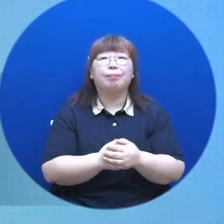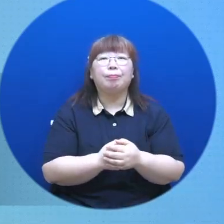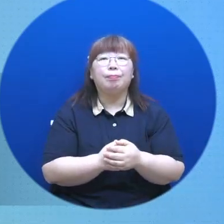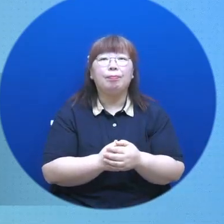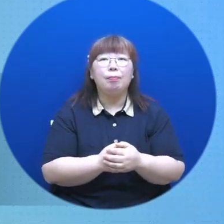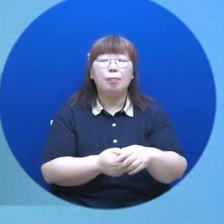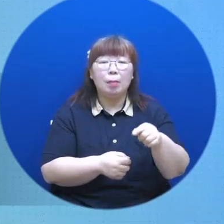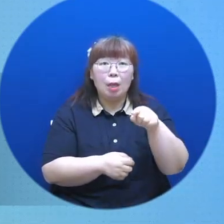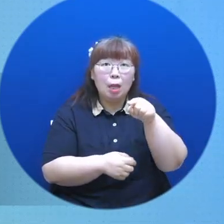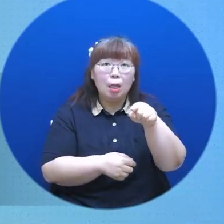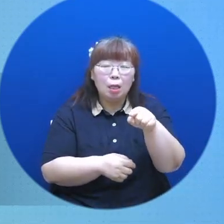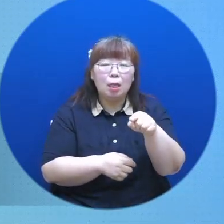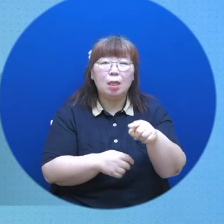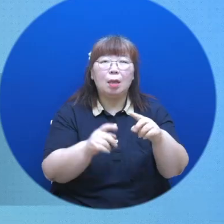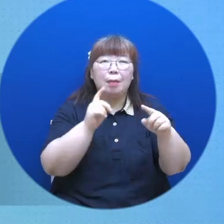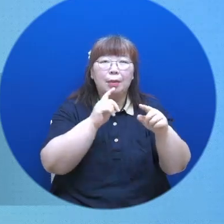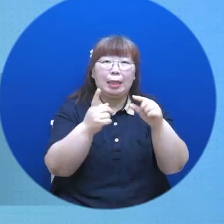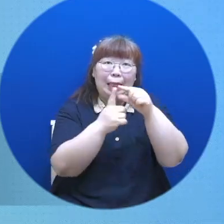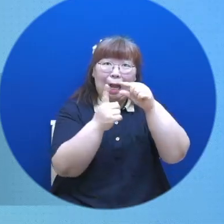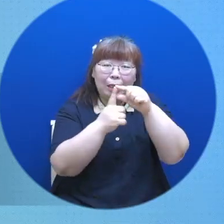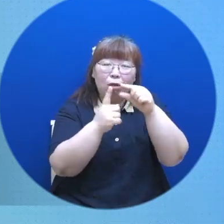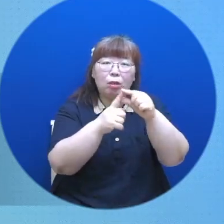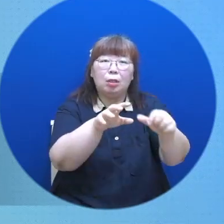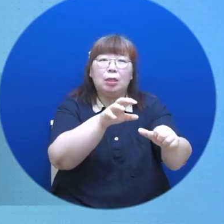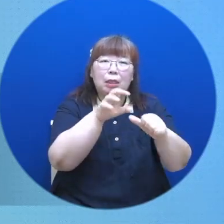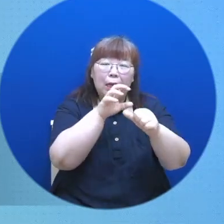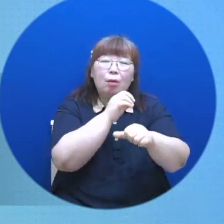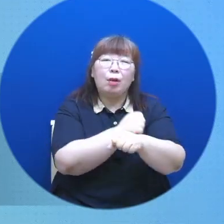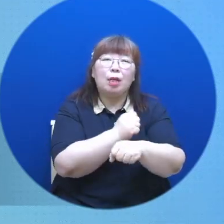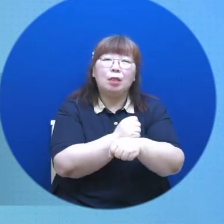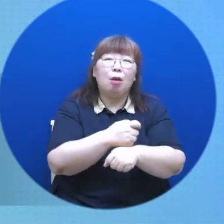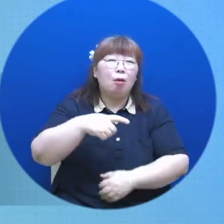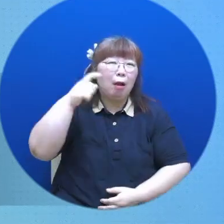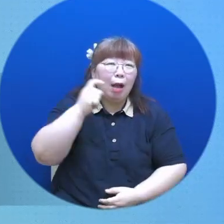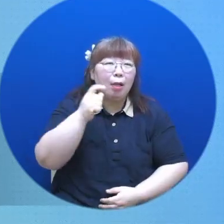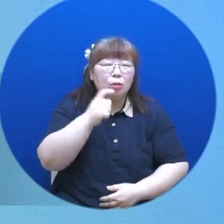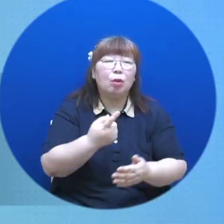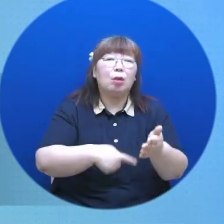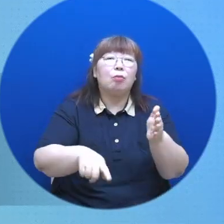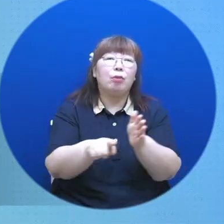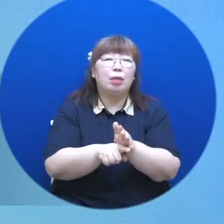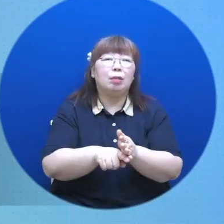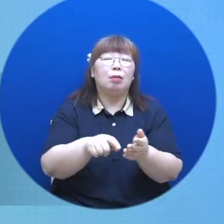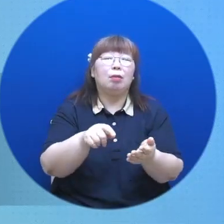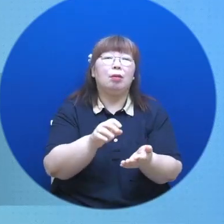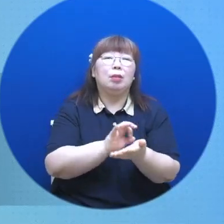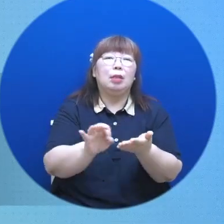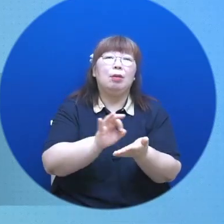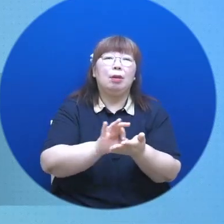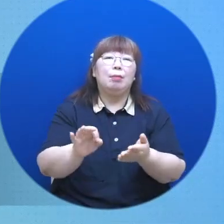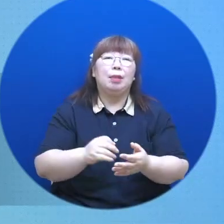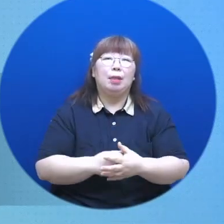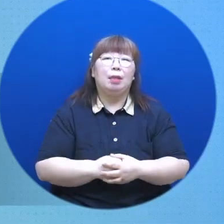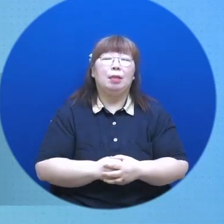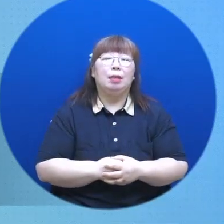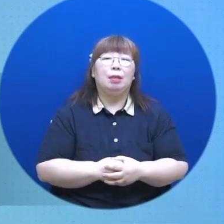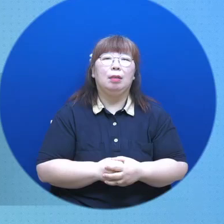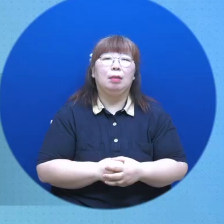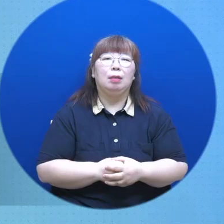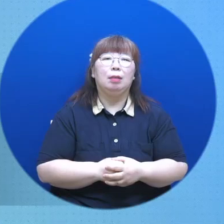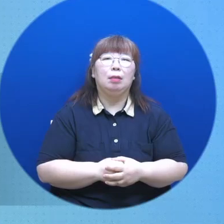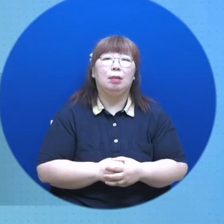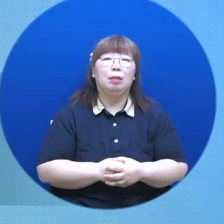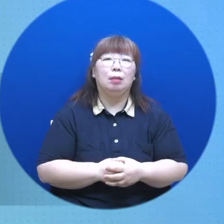이 언어 유희를 통해서 강조하고자 할 때 이런 반복을 사용하고 있는 거예요.